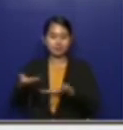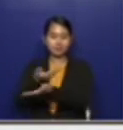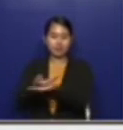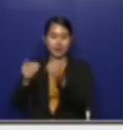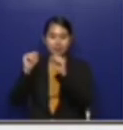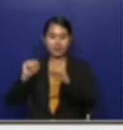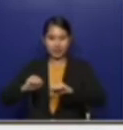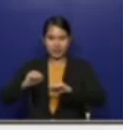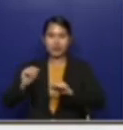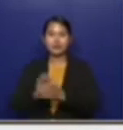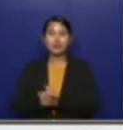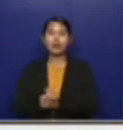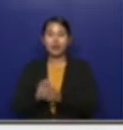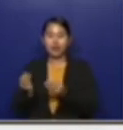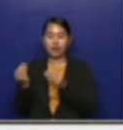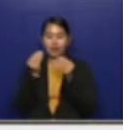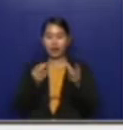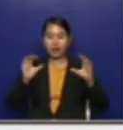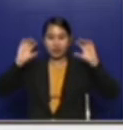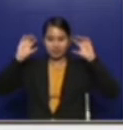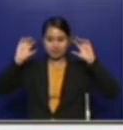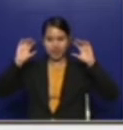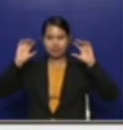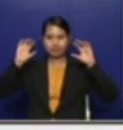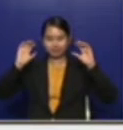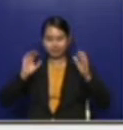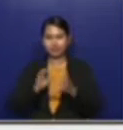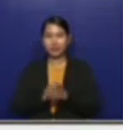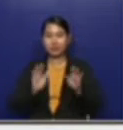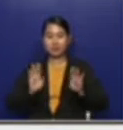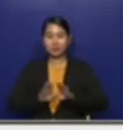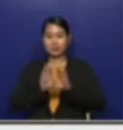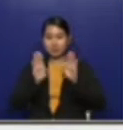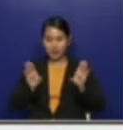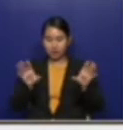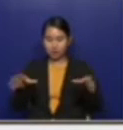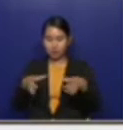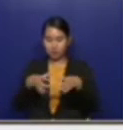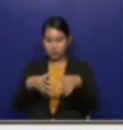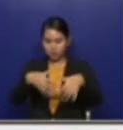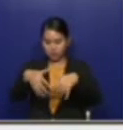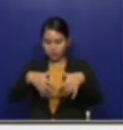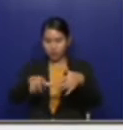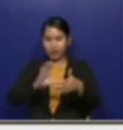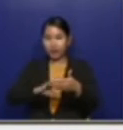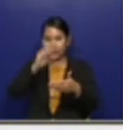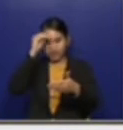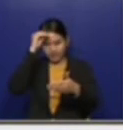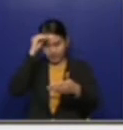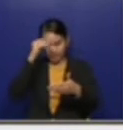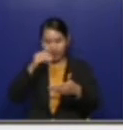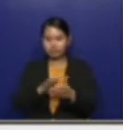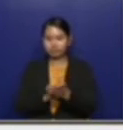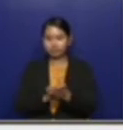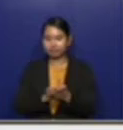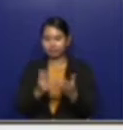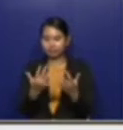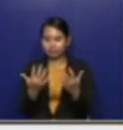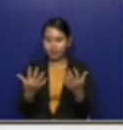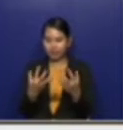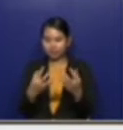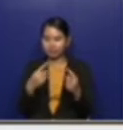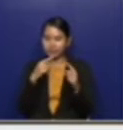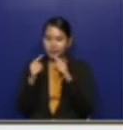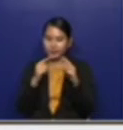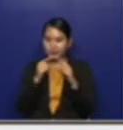ติให้รัฐบาลรับฟังความคิดเห็นของนิสิตนักศึกษาและเยาวชนต่อปัญห